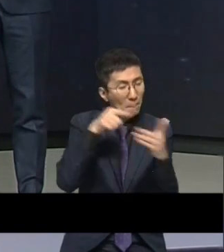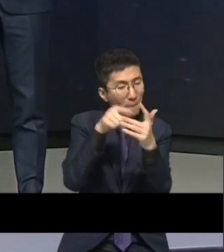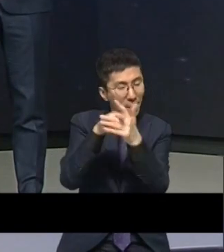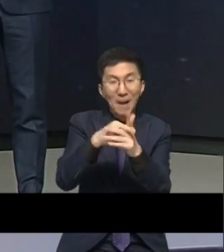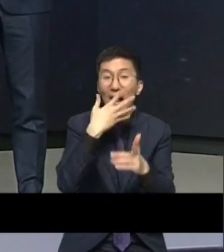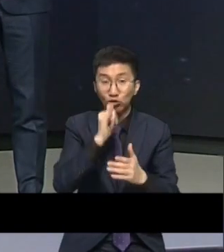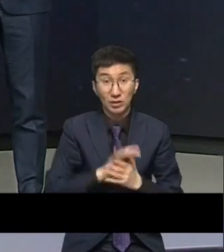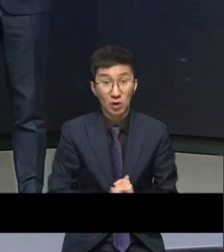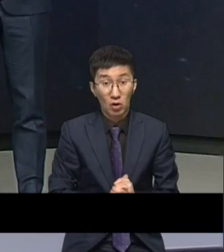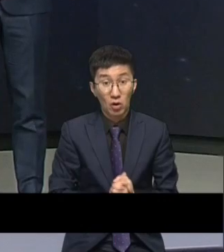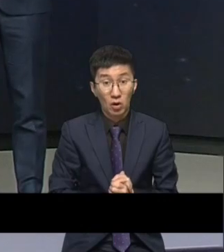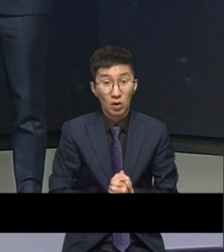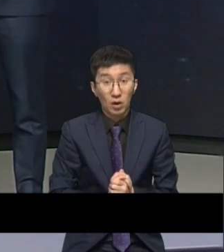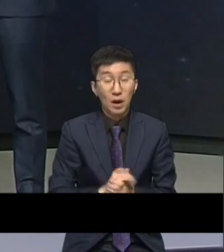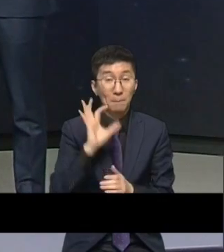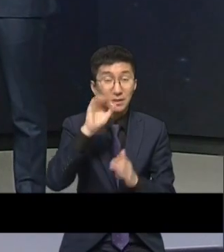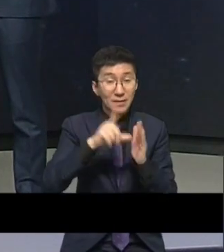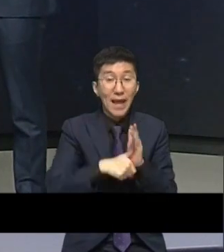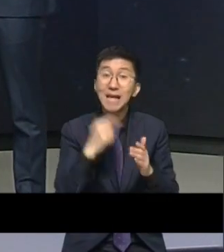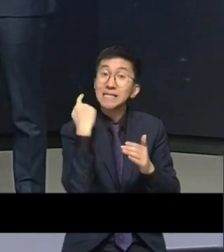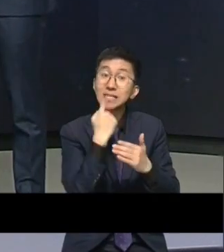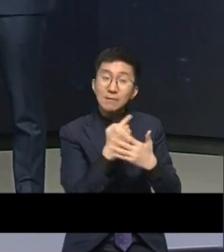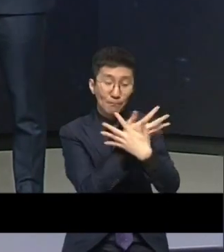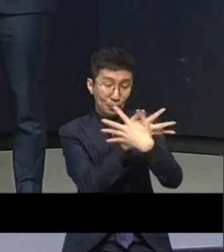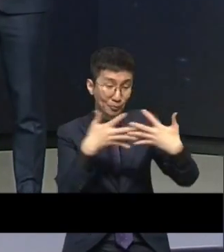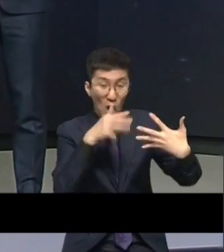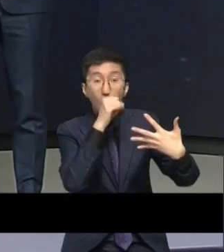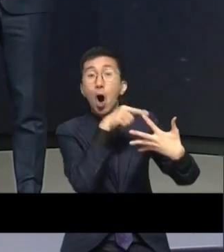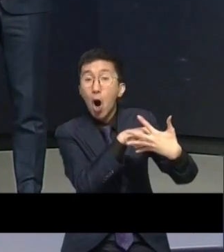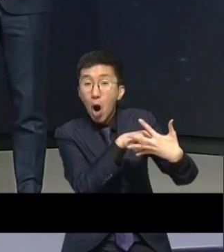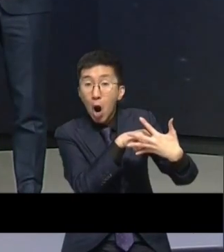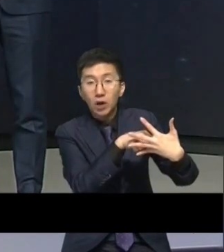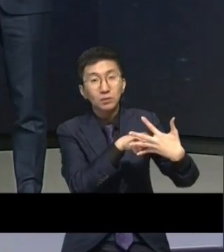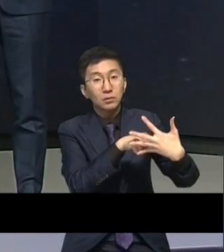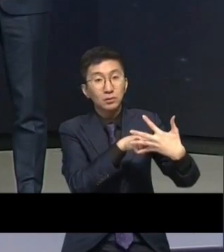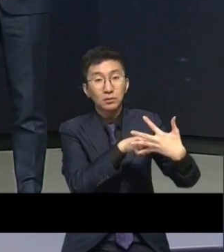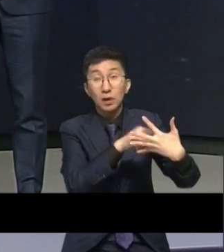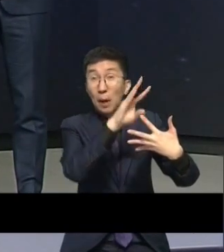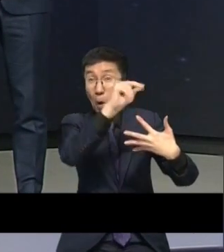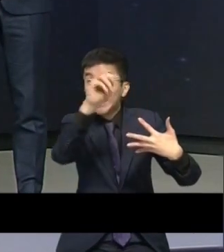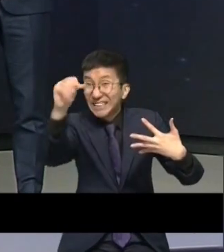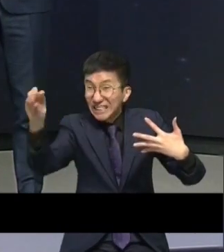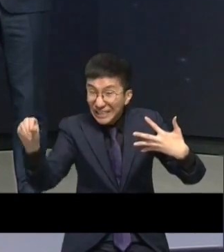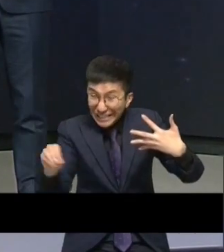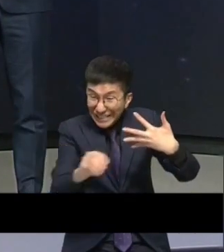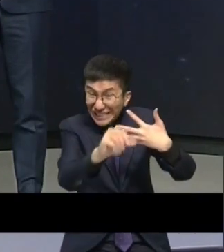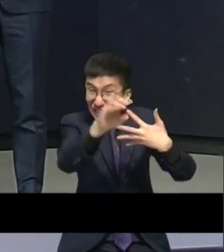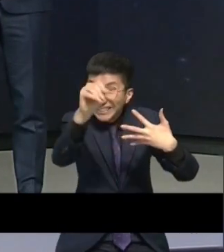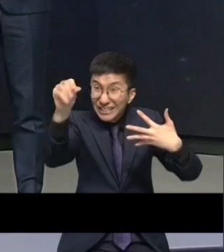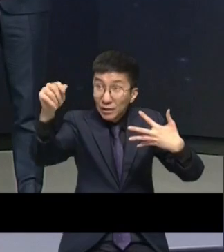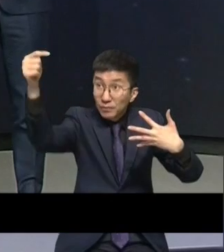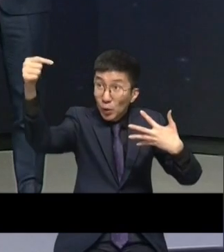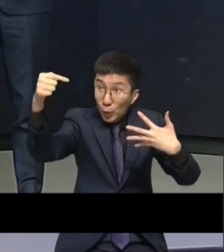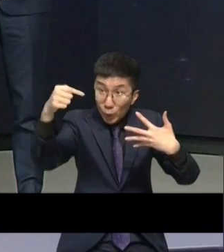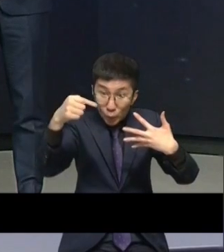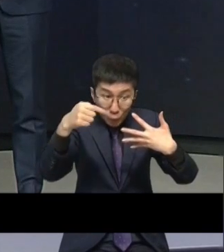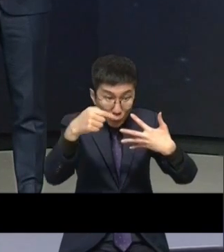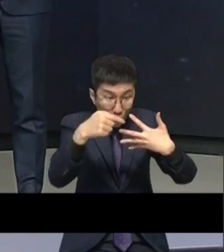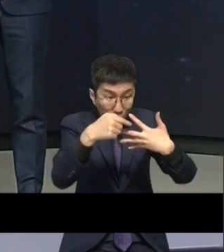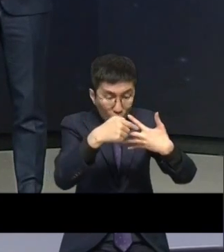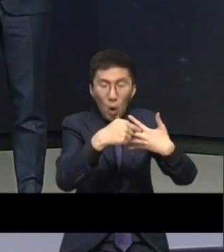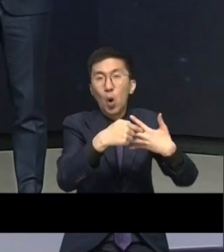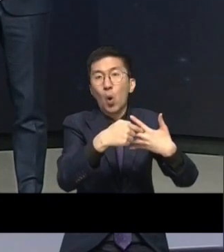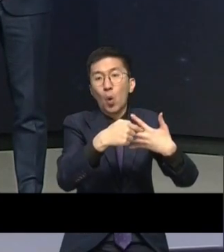웹의 금색 거울 뒤편 이 탐지기가 심우주에서 먼지 구름을 뚫고 날아오는 빅뱅의 초기